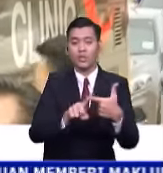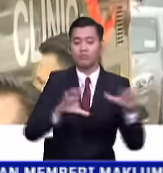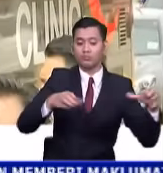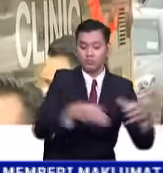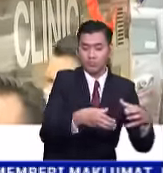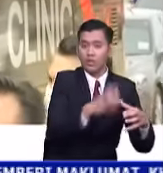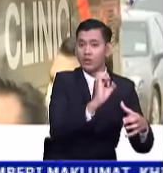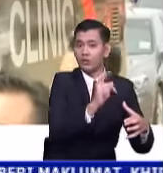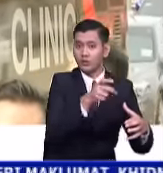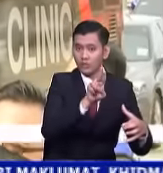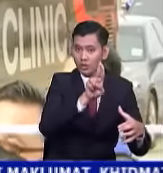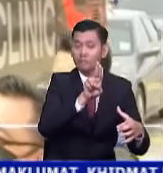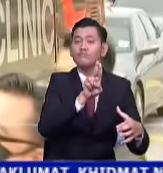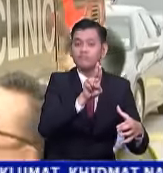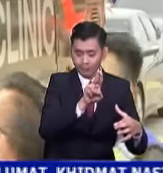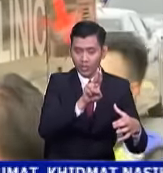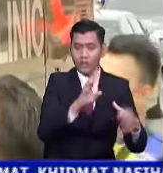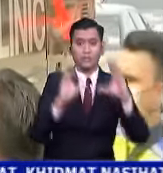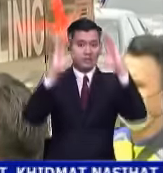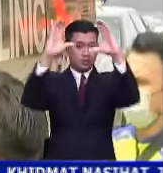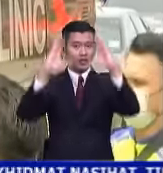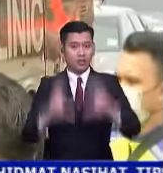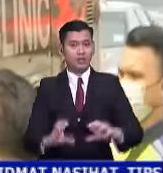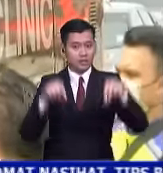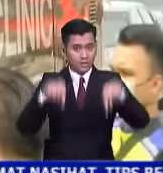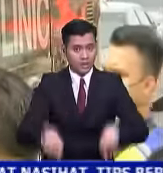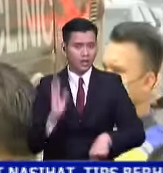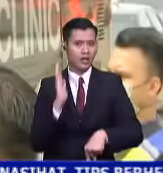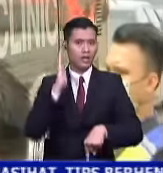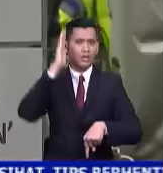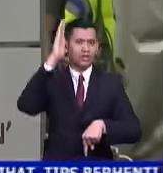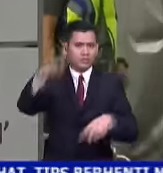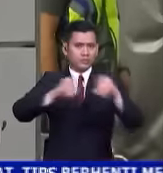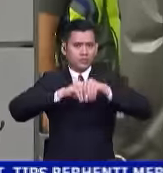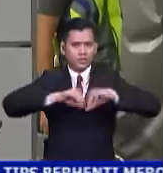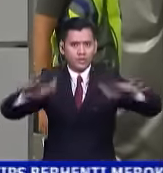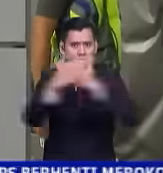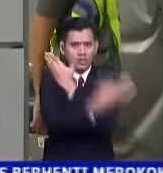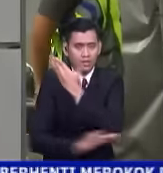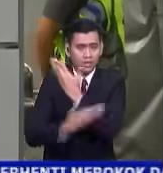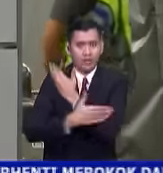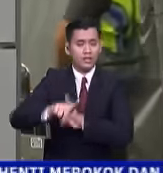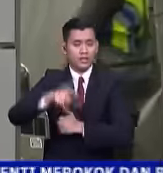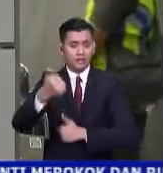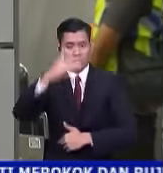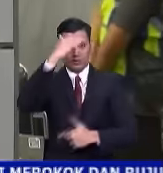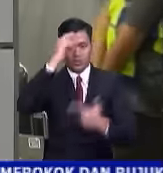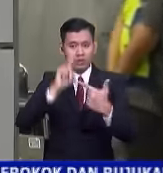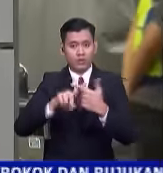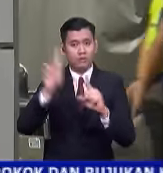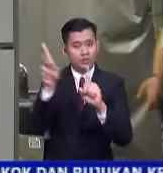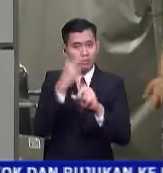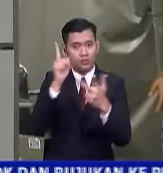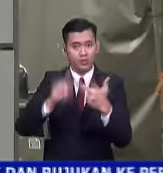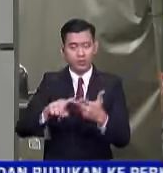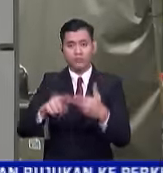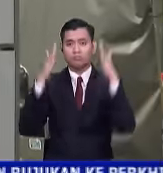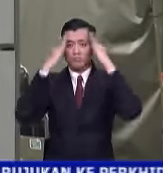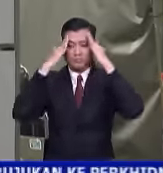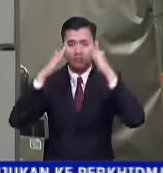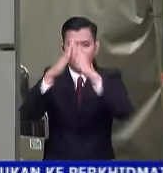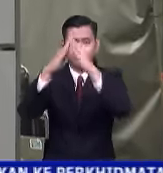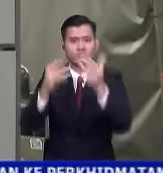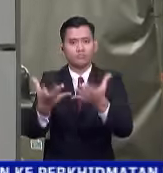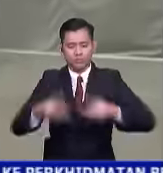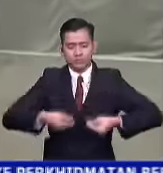upaya. Model ekosistem berkenaan akan diperluas ke negara lain seperti Johor, Pulau Pinang dan Pahang bagi meningkatkan lagi